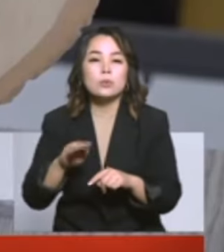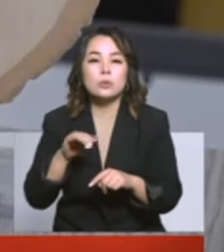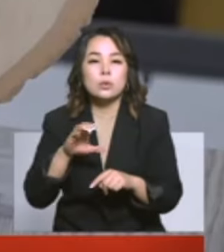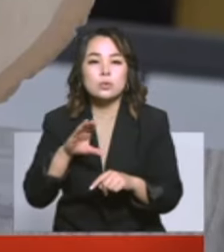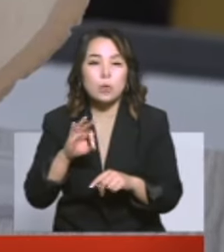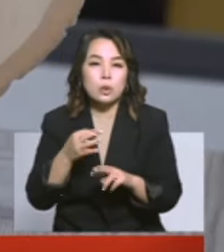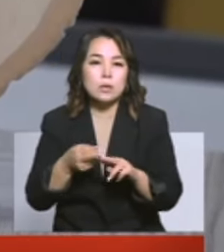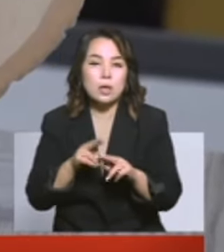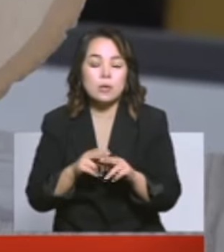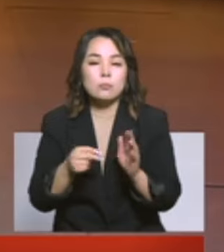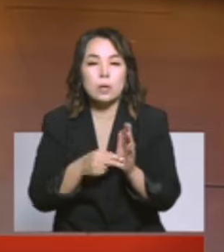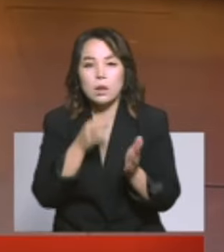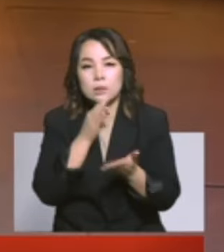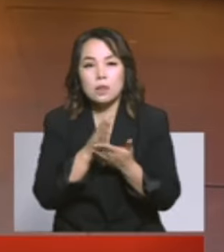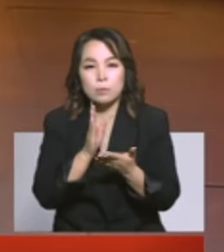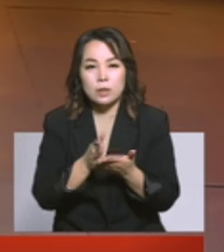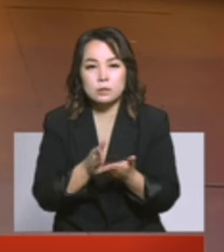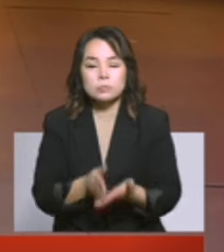бағасын алдық.